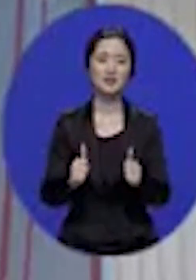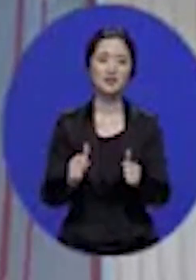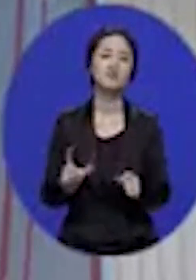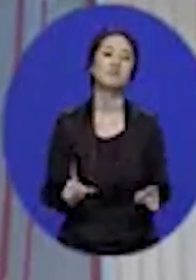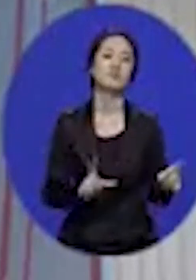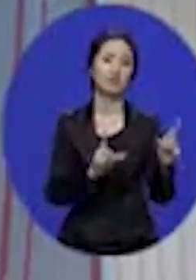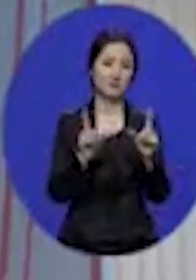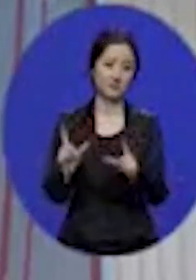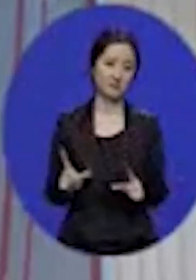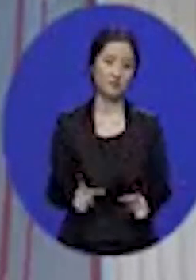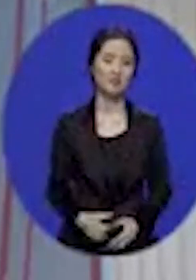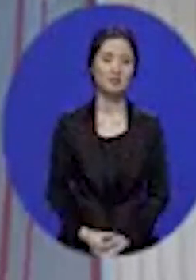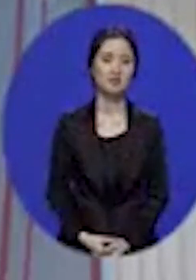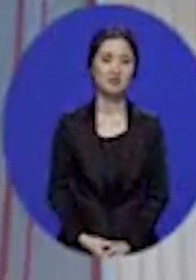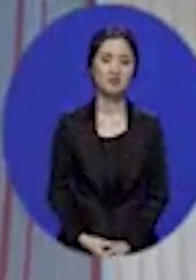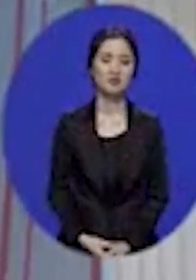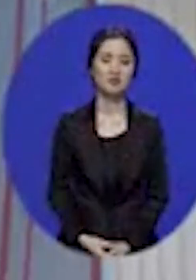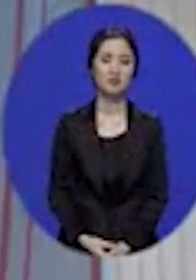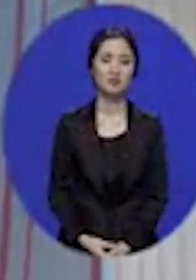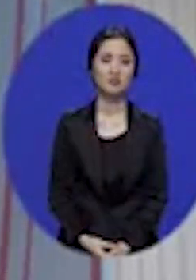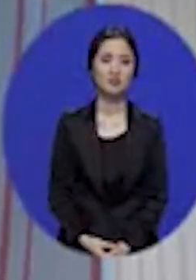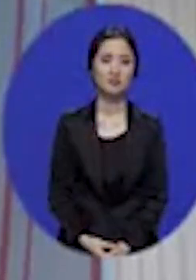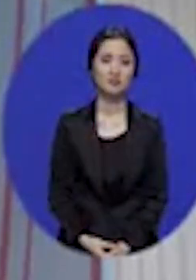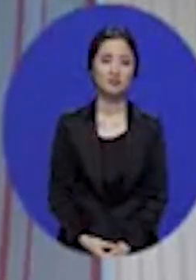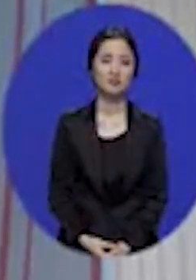됩니다. 근데